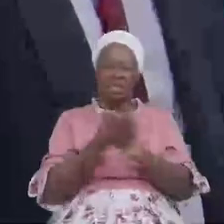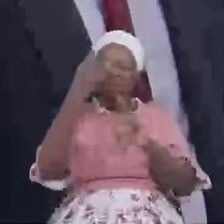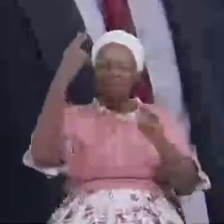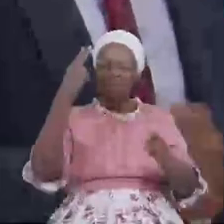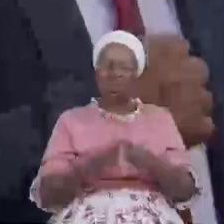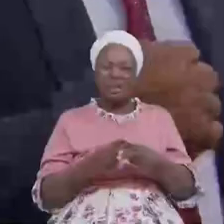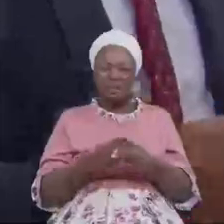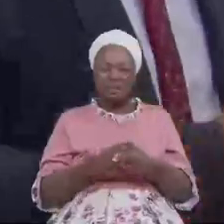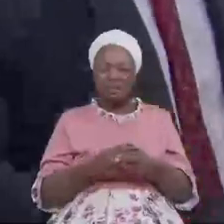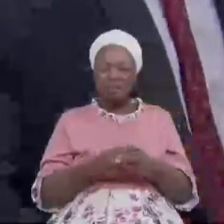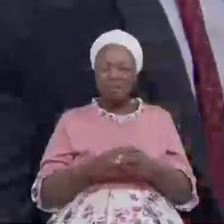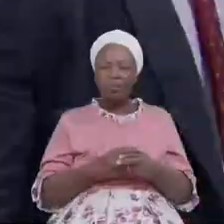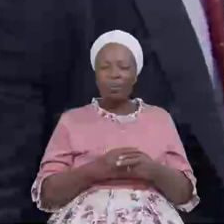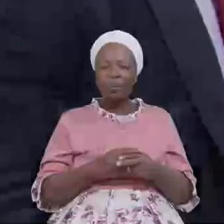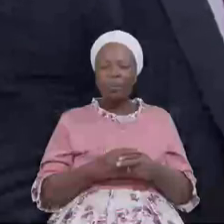Jésus.